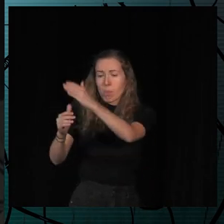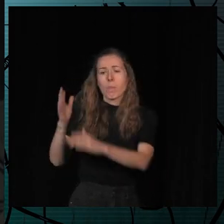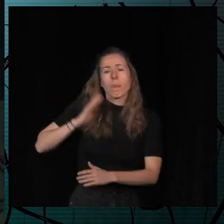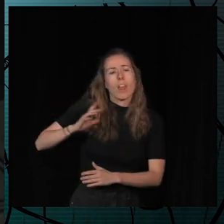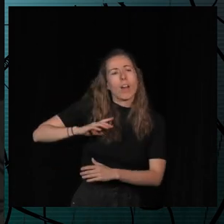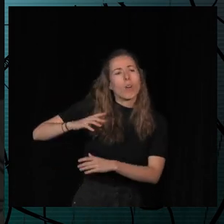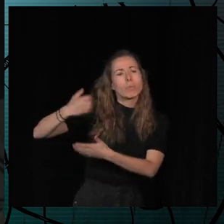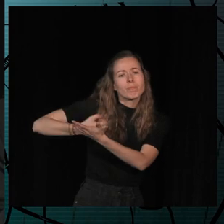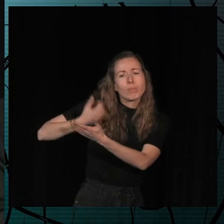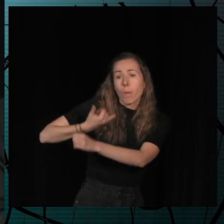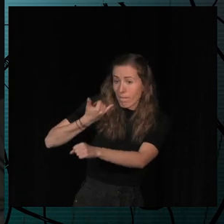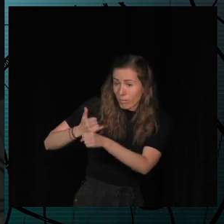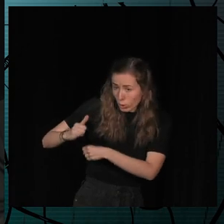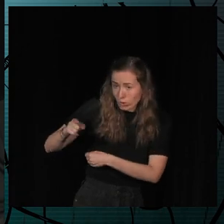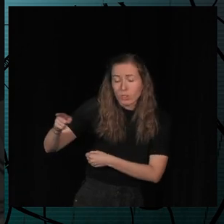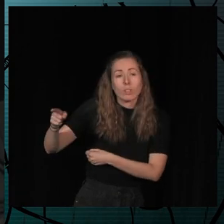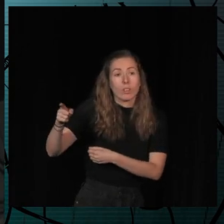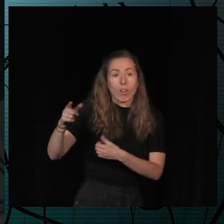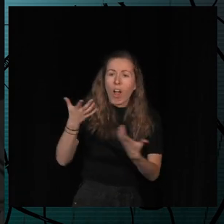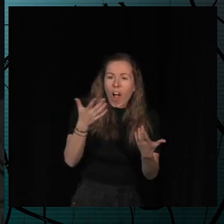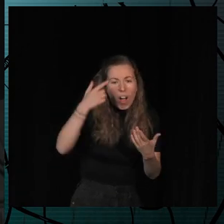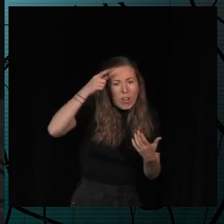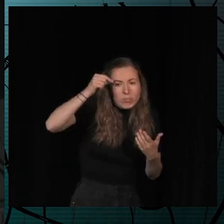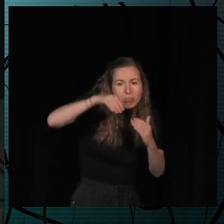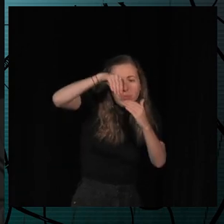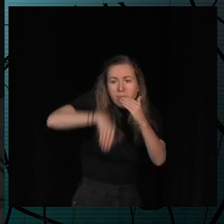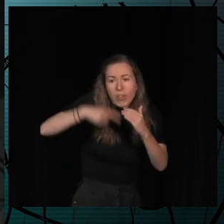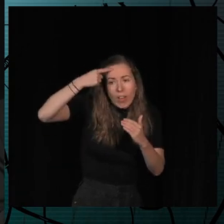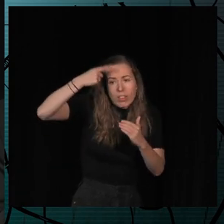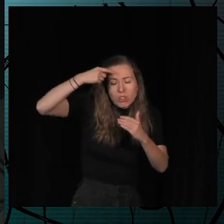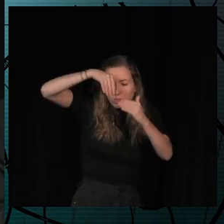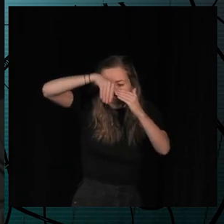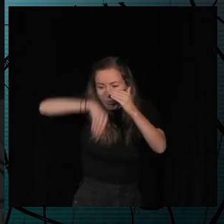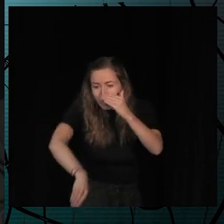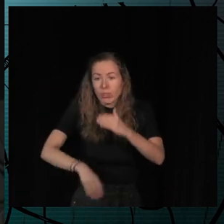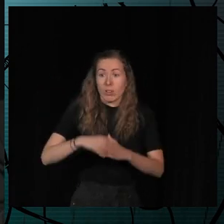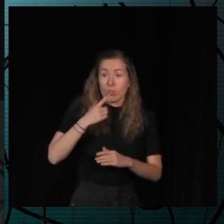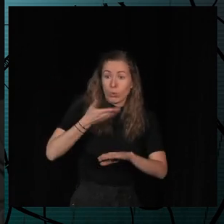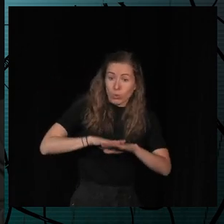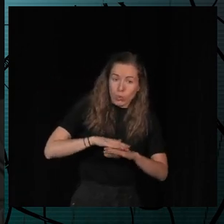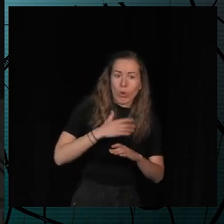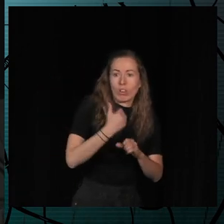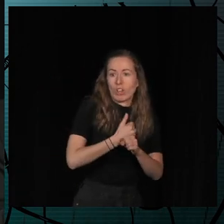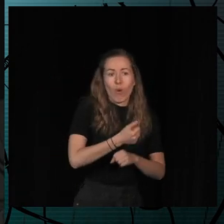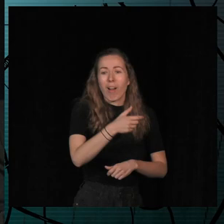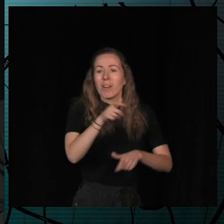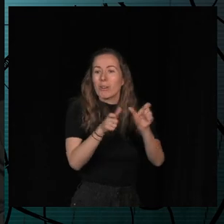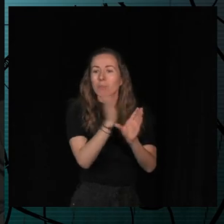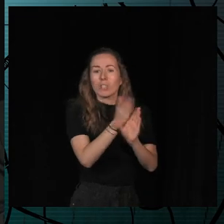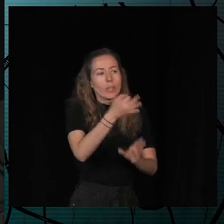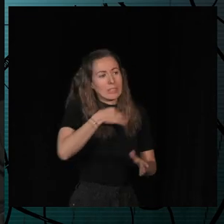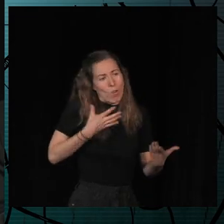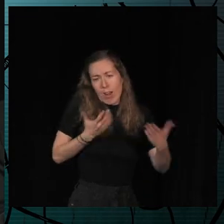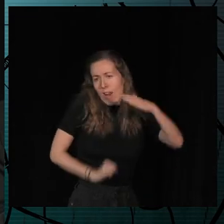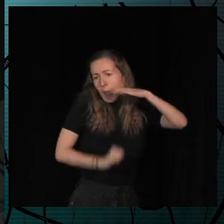sur le dos en disant ça y est les générations ça'abaisse en gros chaque génération de psychologu nous dit ah ouais mais c'est la dernière c'est on est tout en haut et maintenant ça